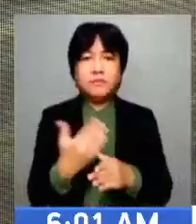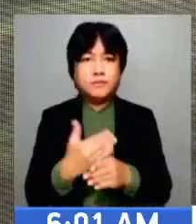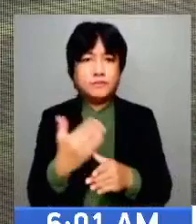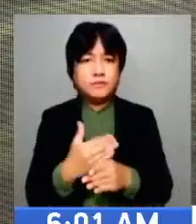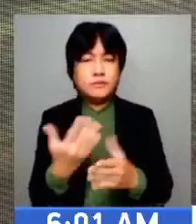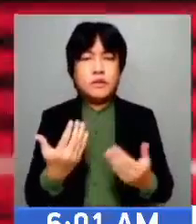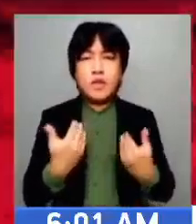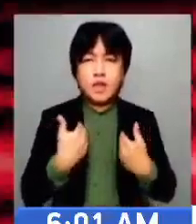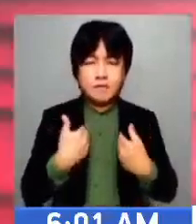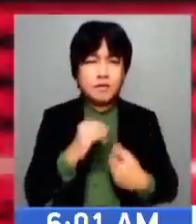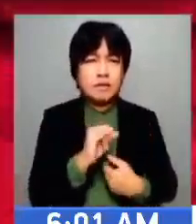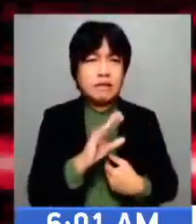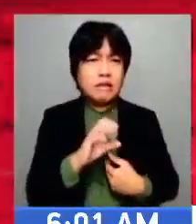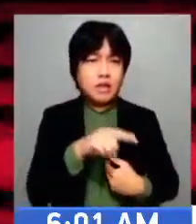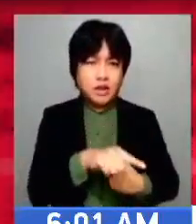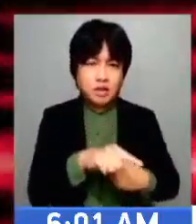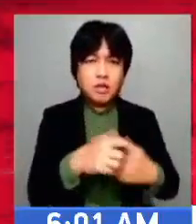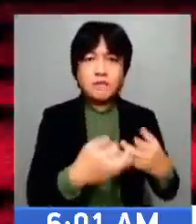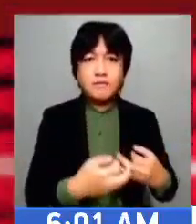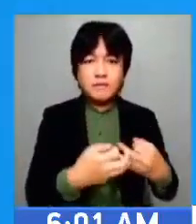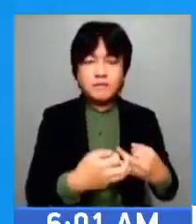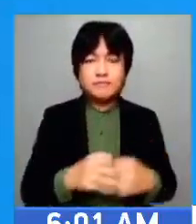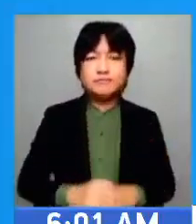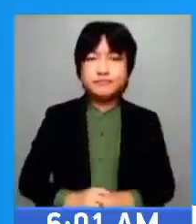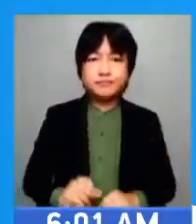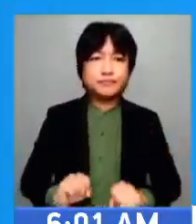live si James Agustin. James.